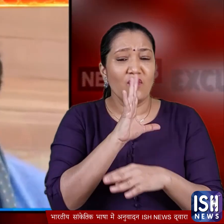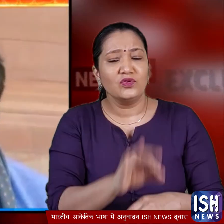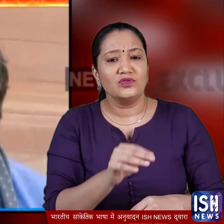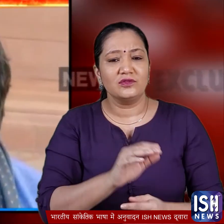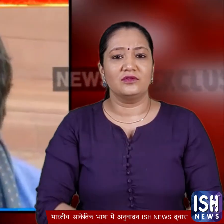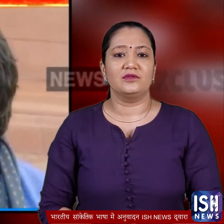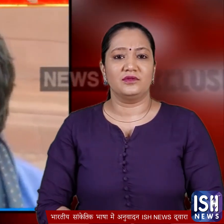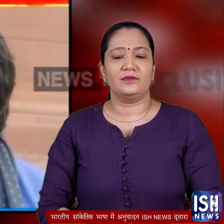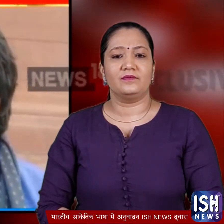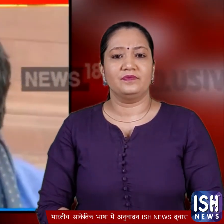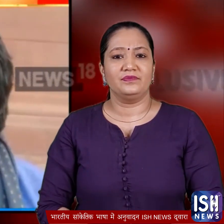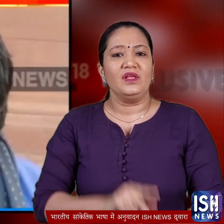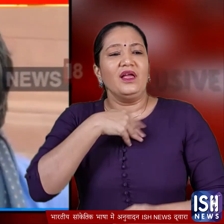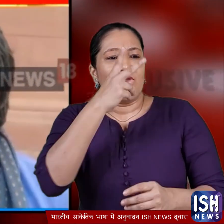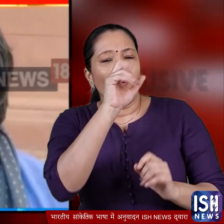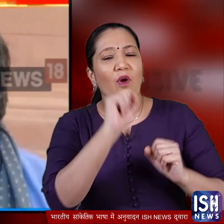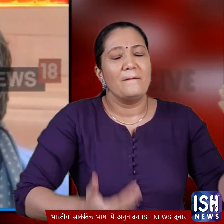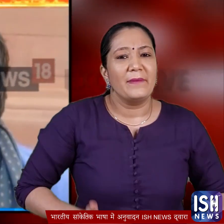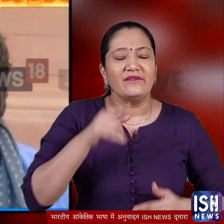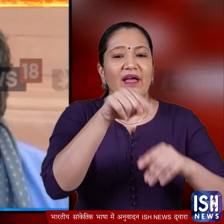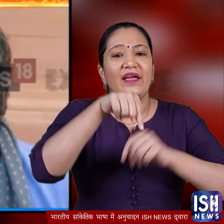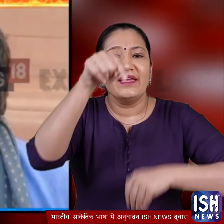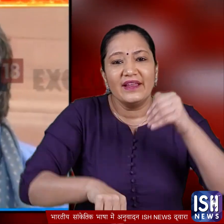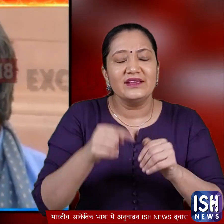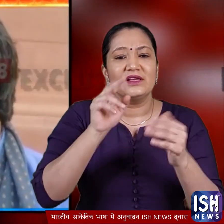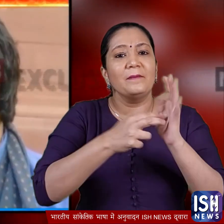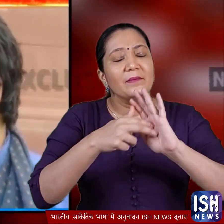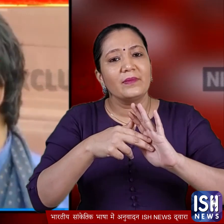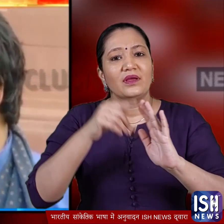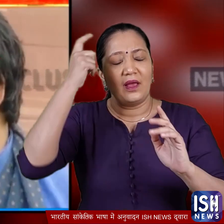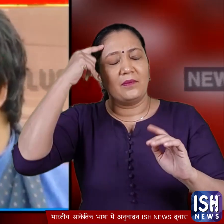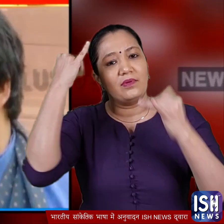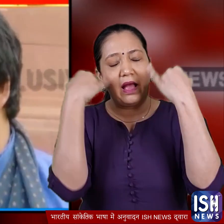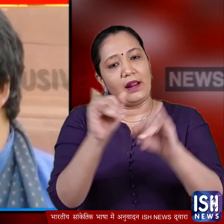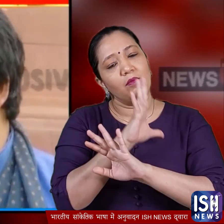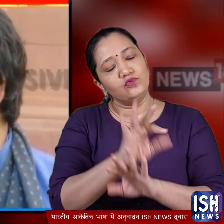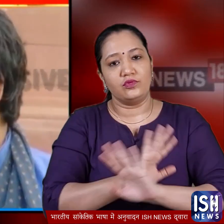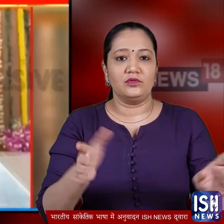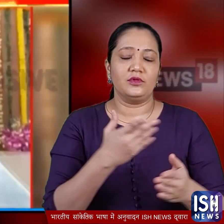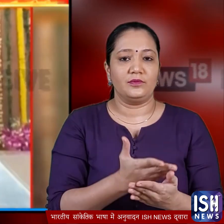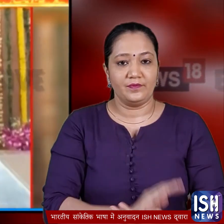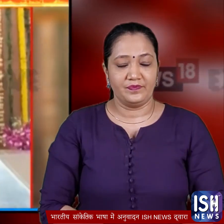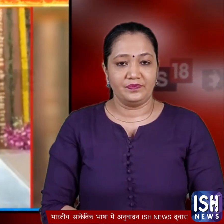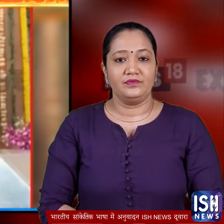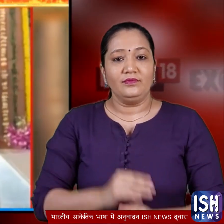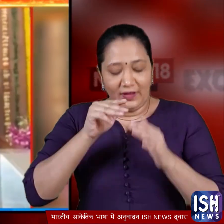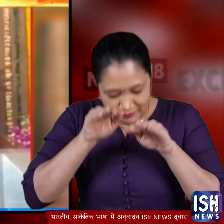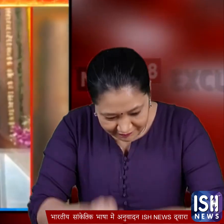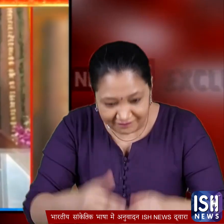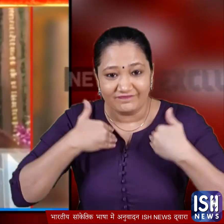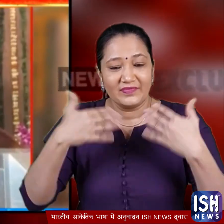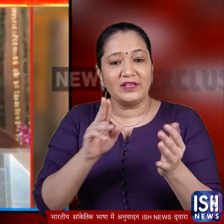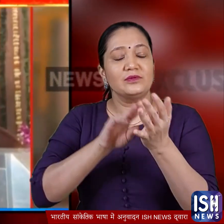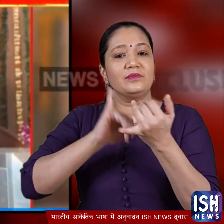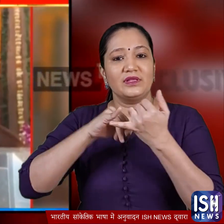अभी चूंकि अब इससे पता चलता है कि चुनाव के अनुसार उनकी बुद्धि पूरी भ्रष्ट हो चुकी है। वहीं मुलायम सिंह से आशीर्वाद